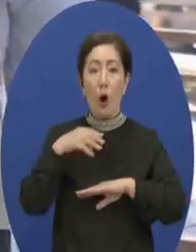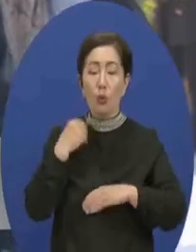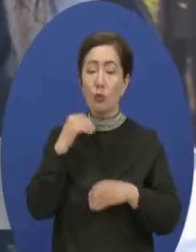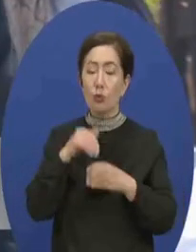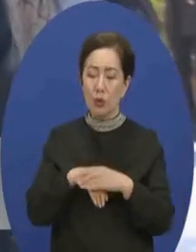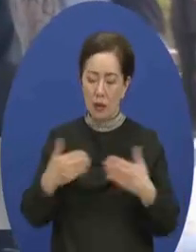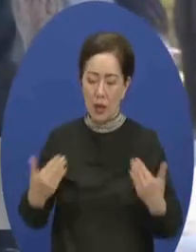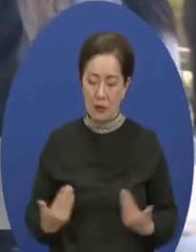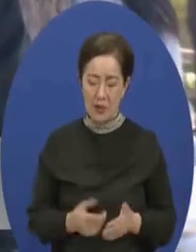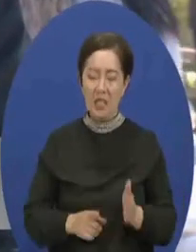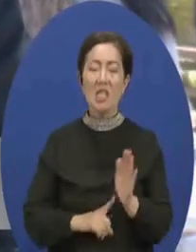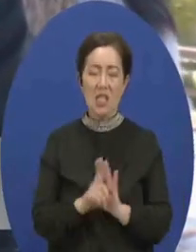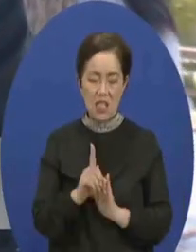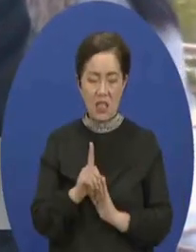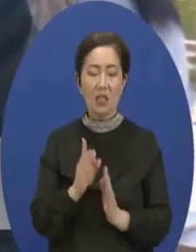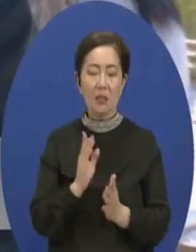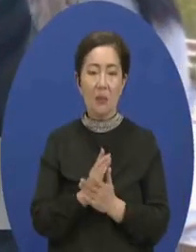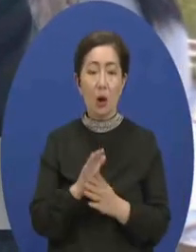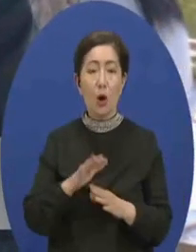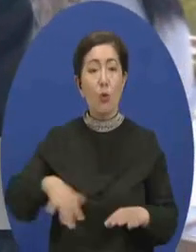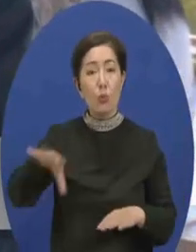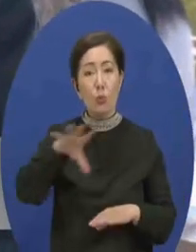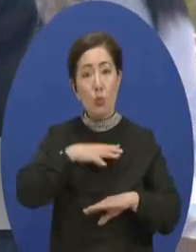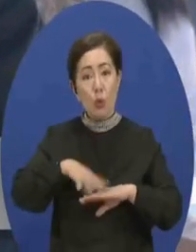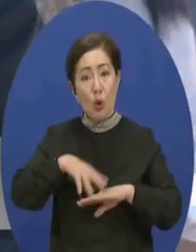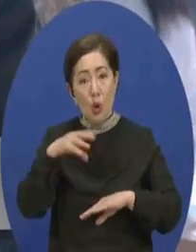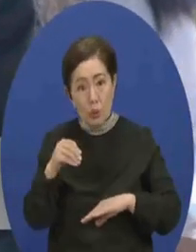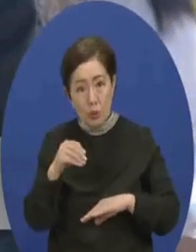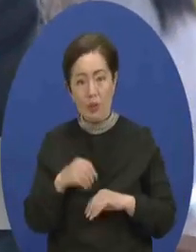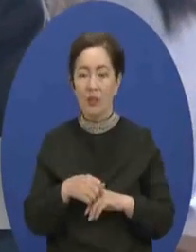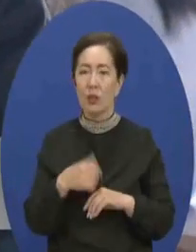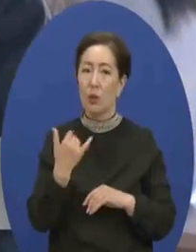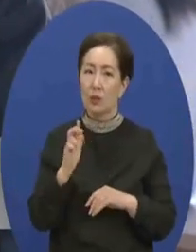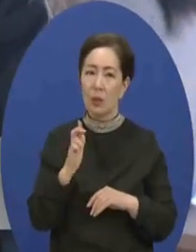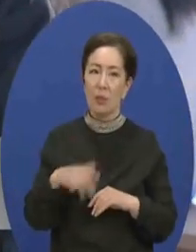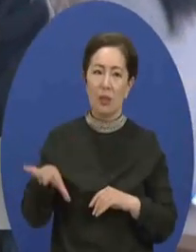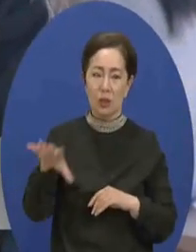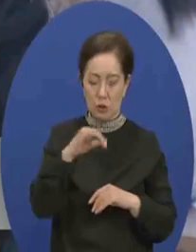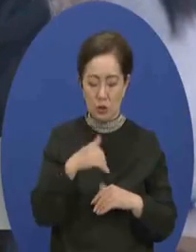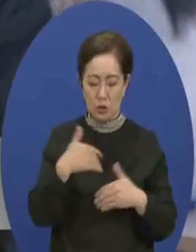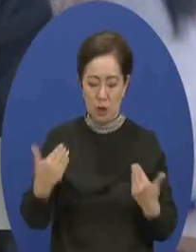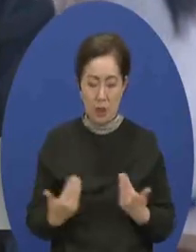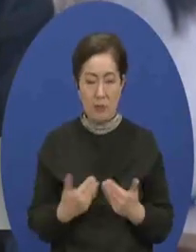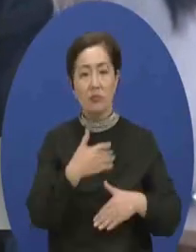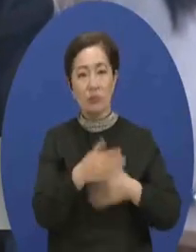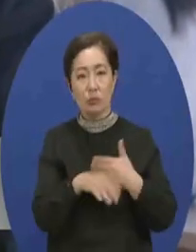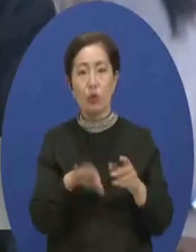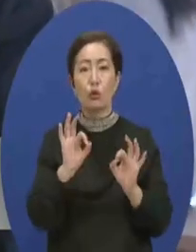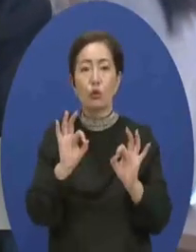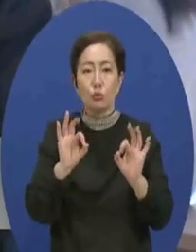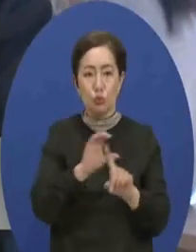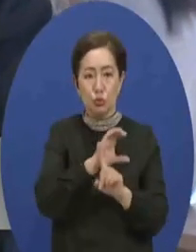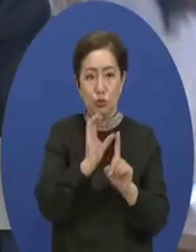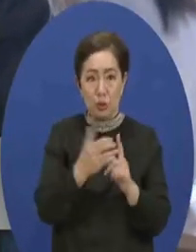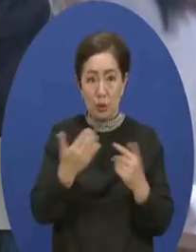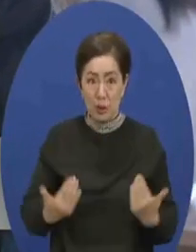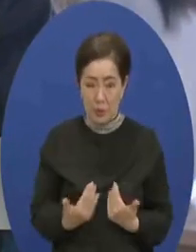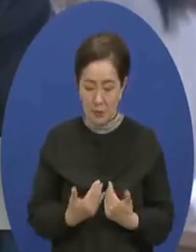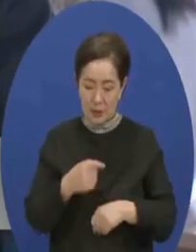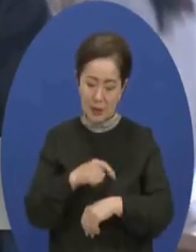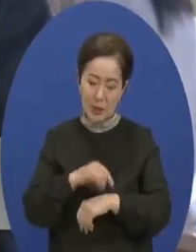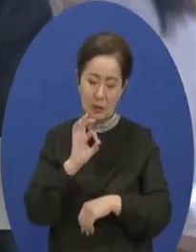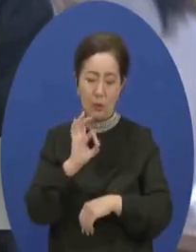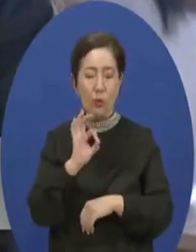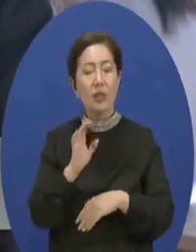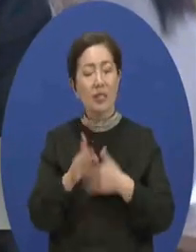амьдралын нэг эхлэл. Тэгээд бүх оюутнуудаа Улаанбаатар хотод бүгдээрээ соёлтой амьдарч цаг зав аваад зөв